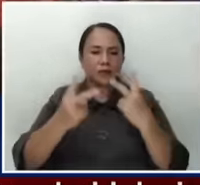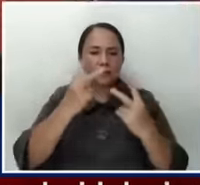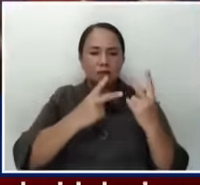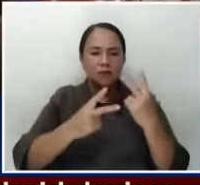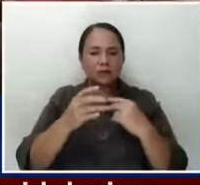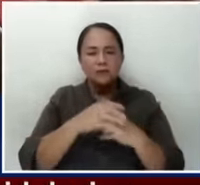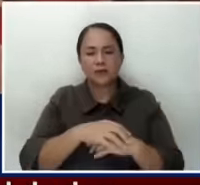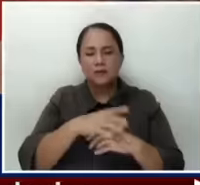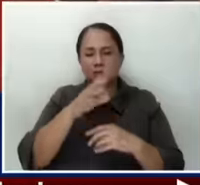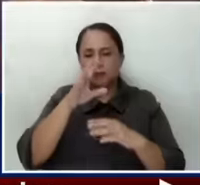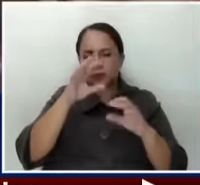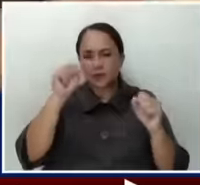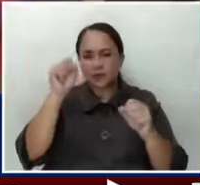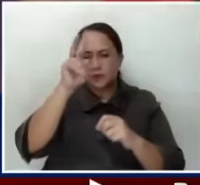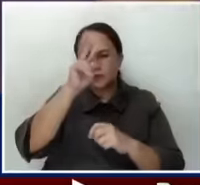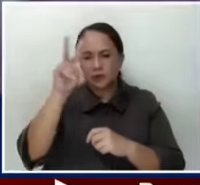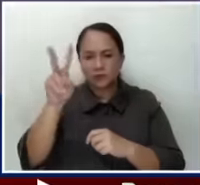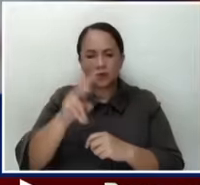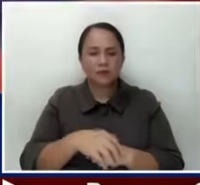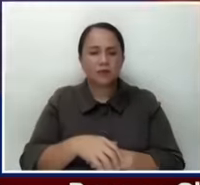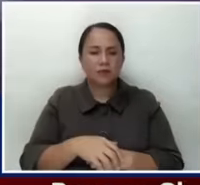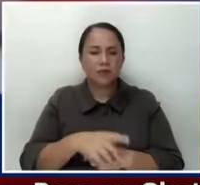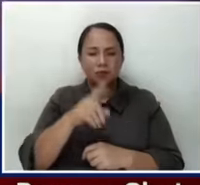sa Germany.